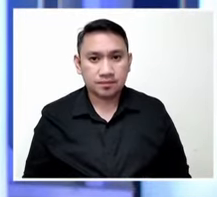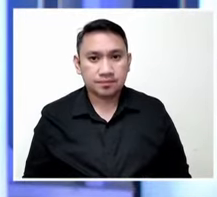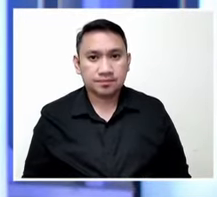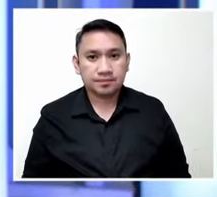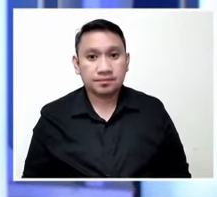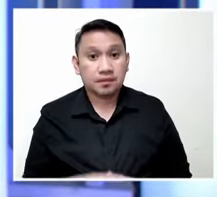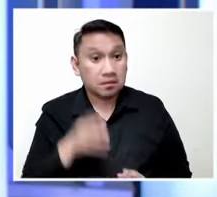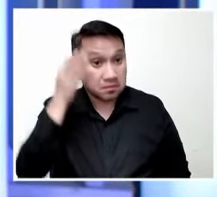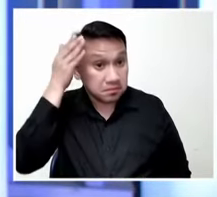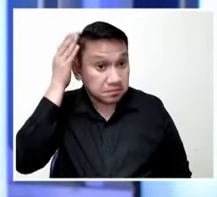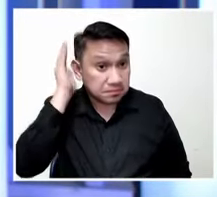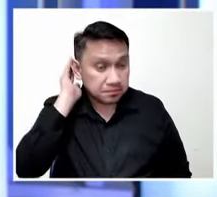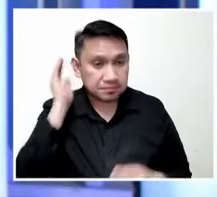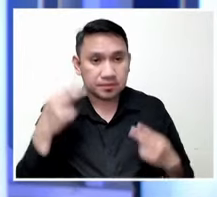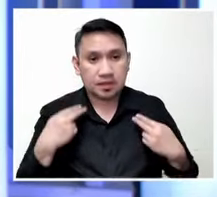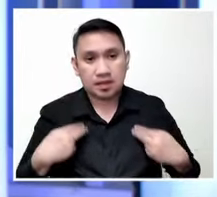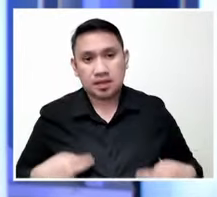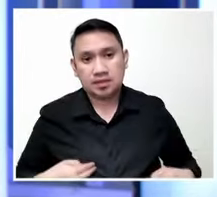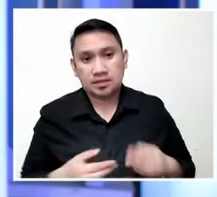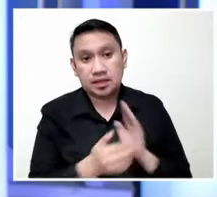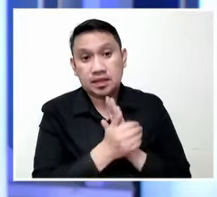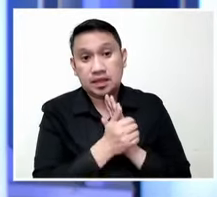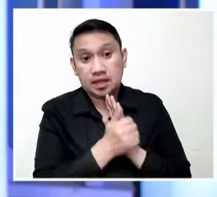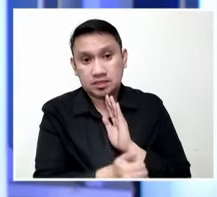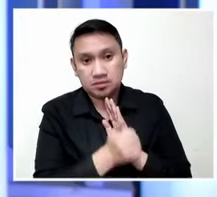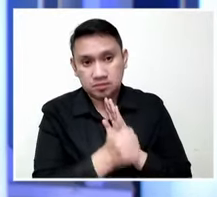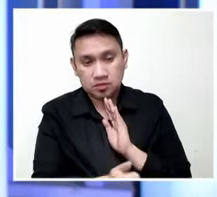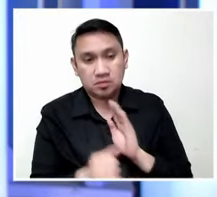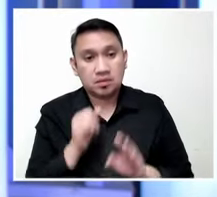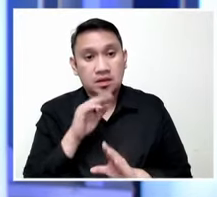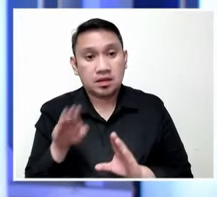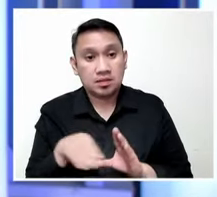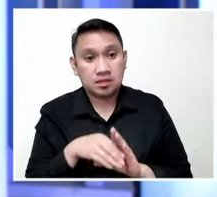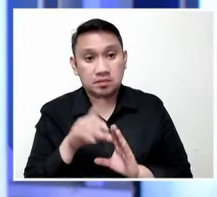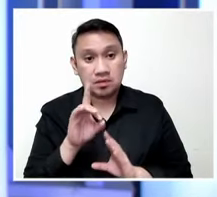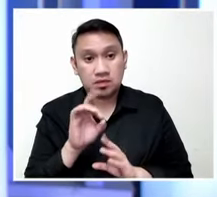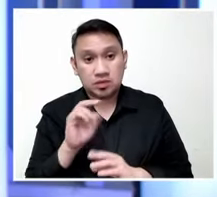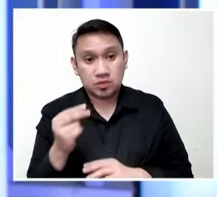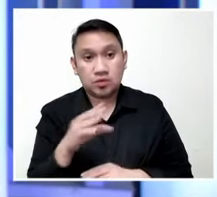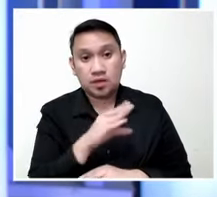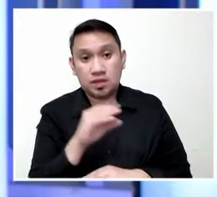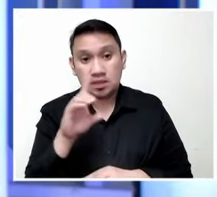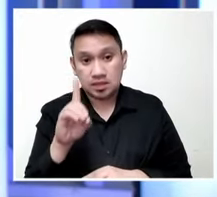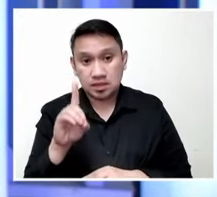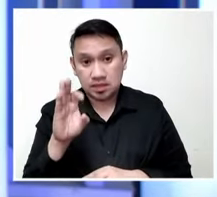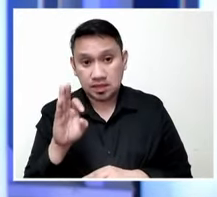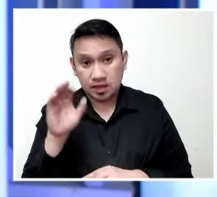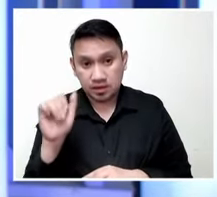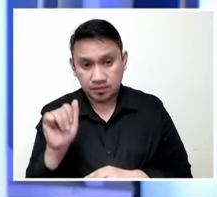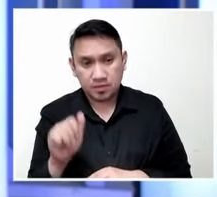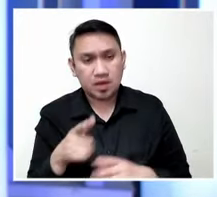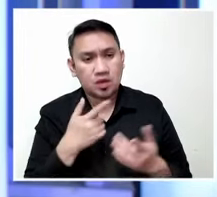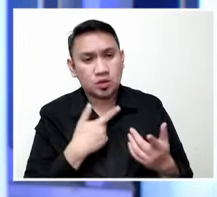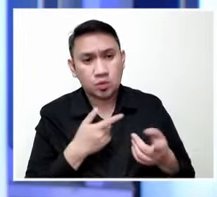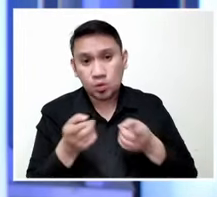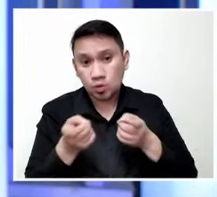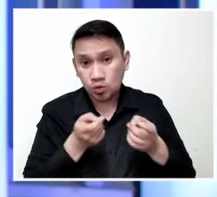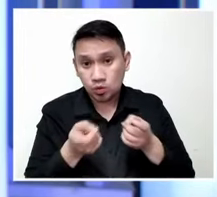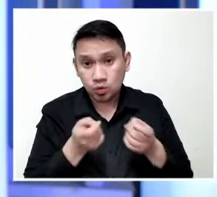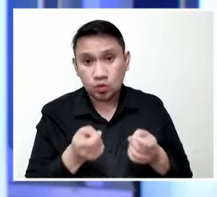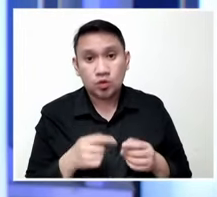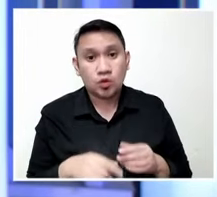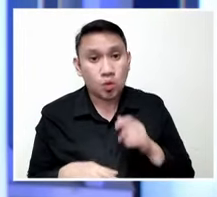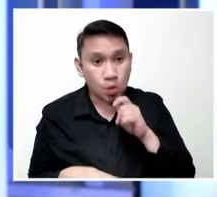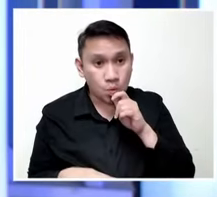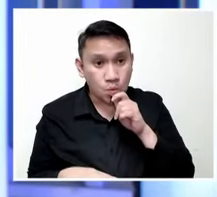Umaapela ang isang health expert na maisama ang Department of Health at Food and Drug Administration sa pag-regulate ng vapes at e-cigarettes